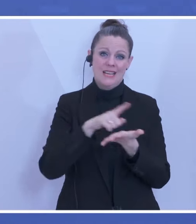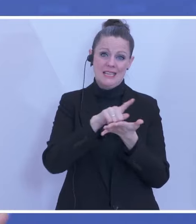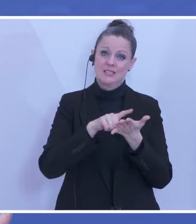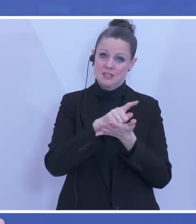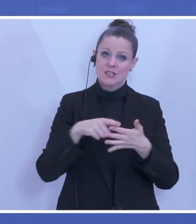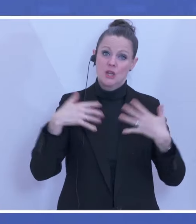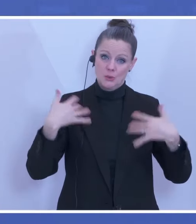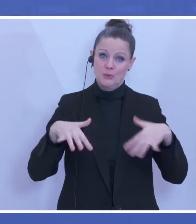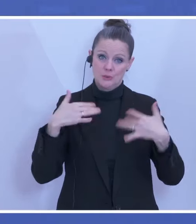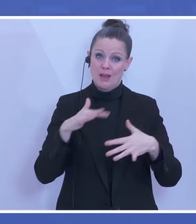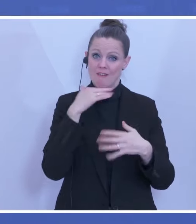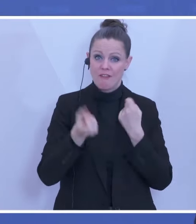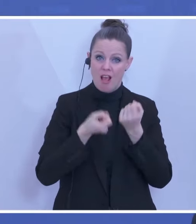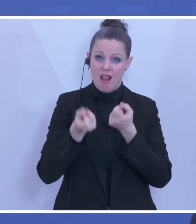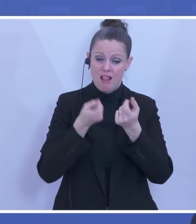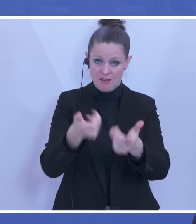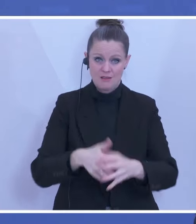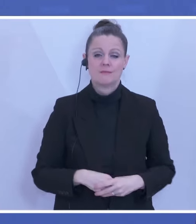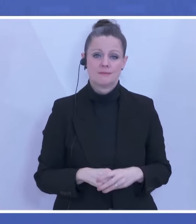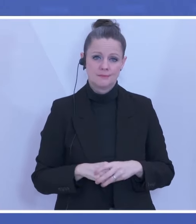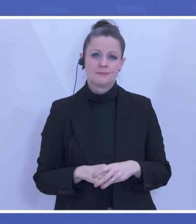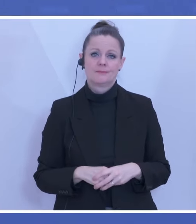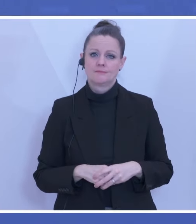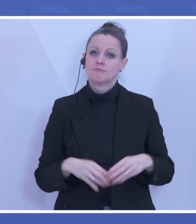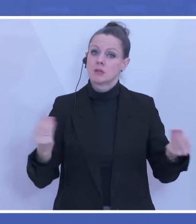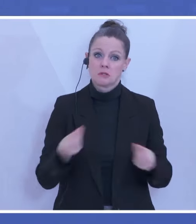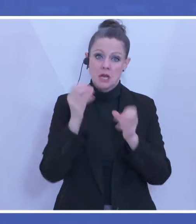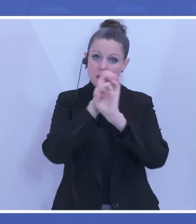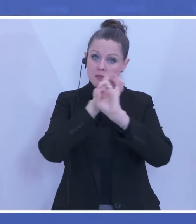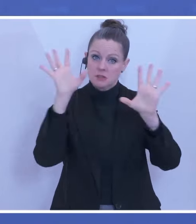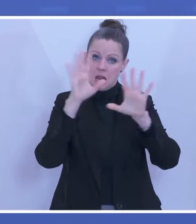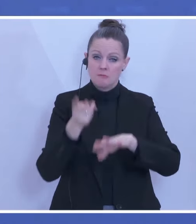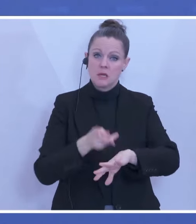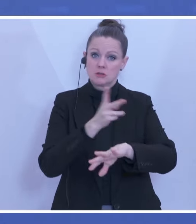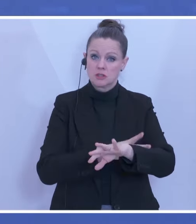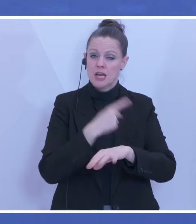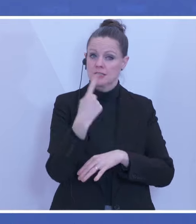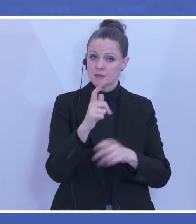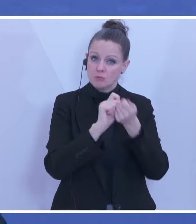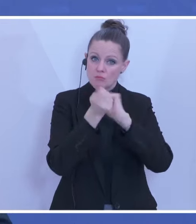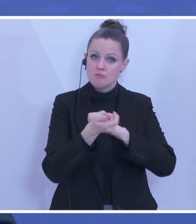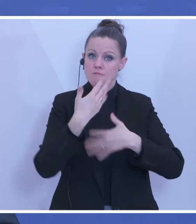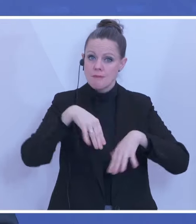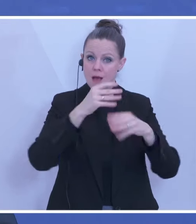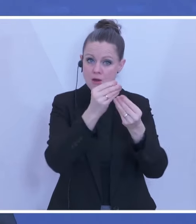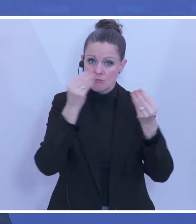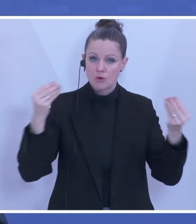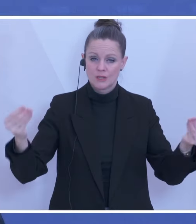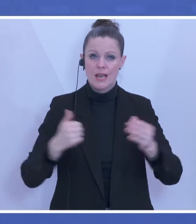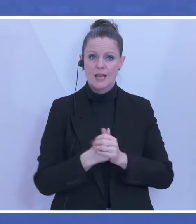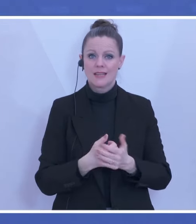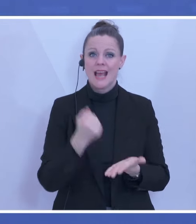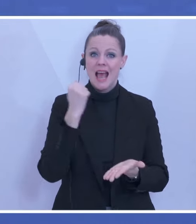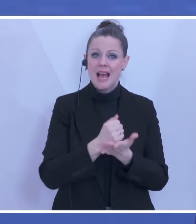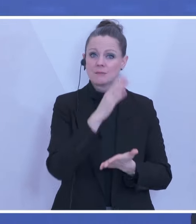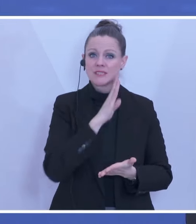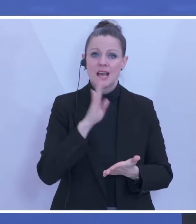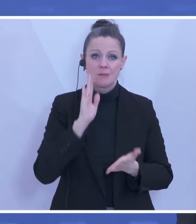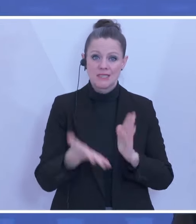So, die Sache selber ist ja relativ klar. Der Staat wird modernisiert. Die Abschaffung des Amtsgeheimnisses